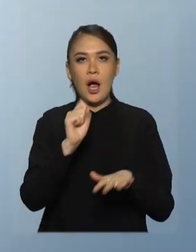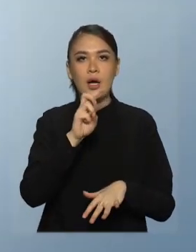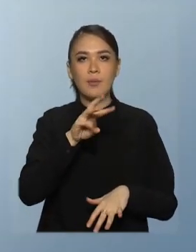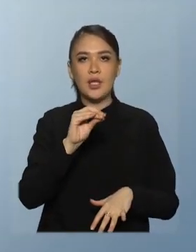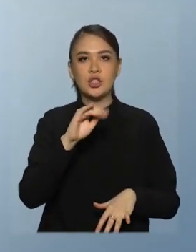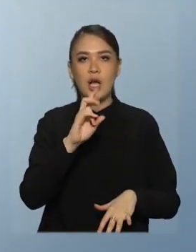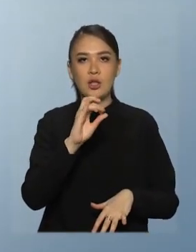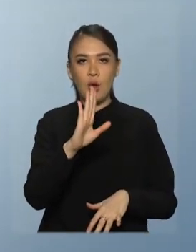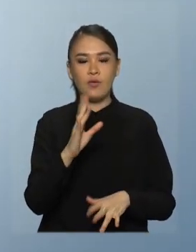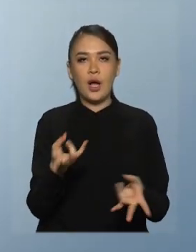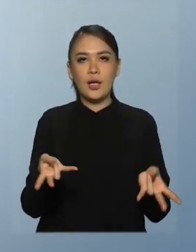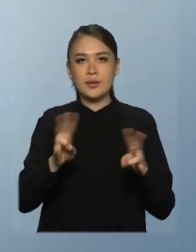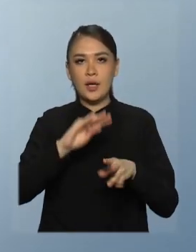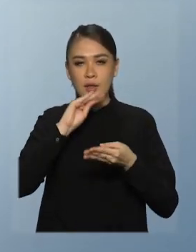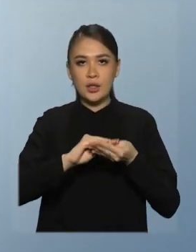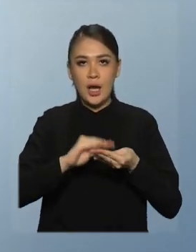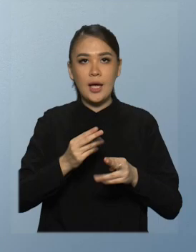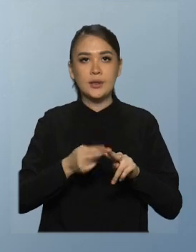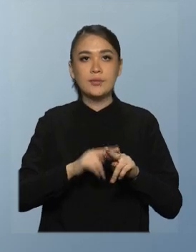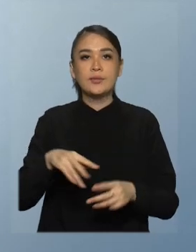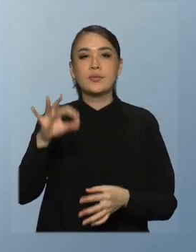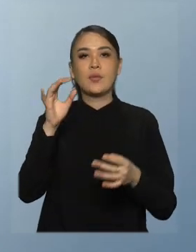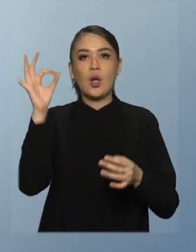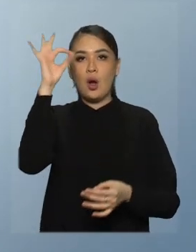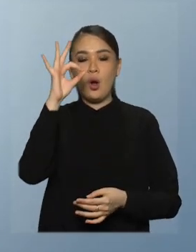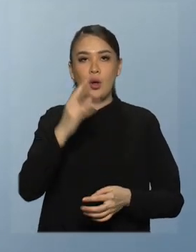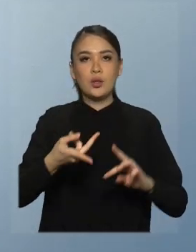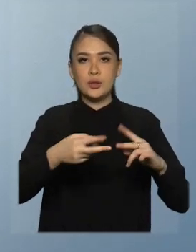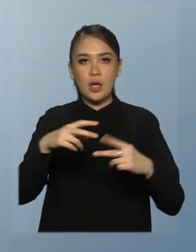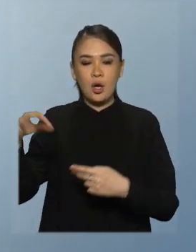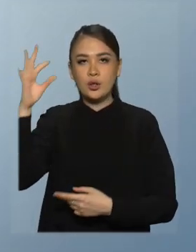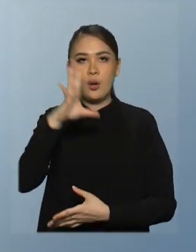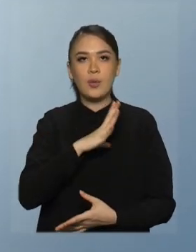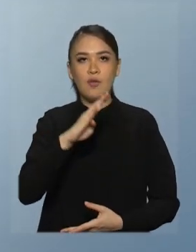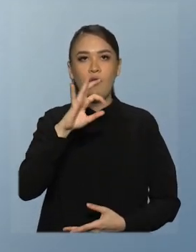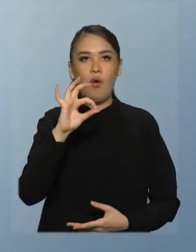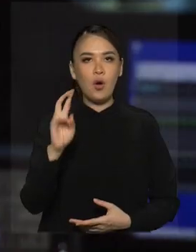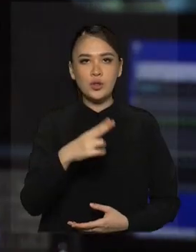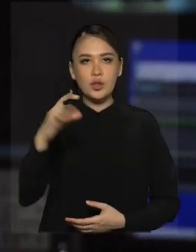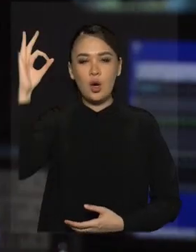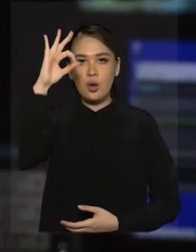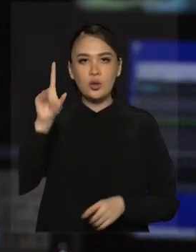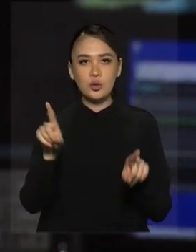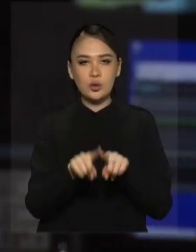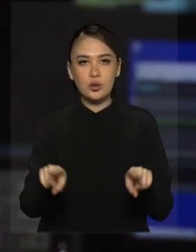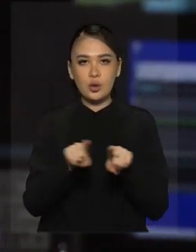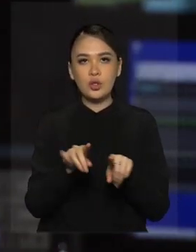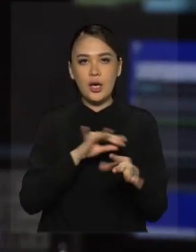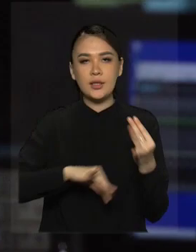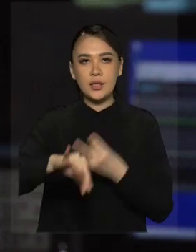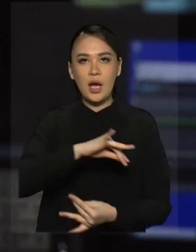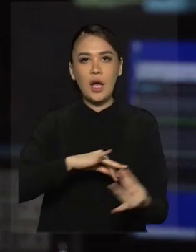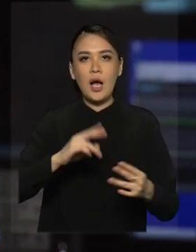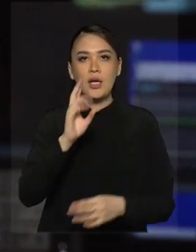Ахмеджанова. Отмечу, кадровые перестановки сегодня коснулись и Фонда национального благосостояния. Новым председателем